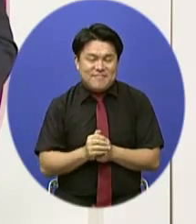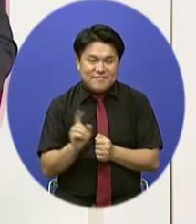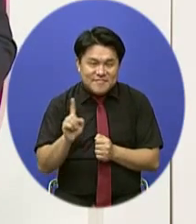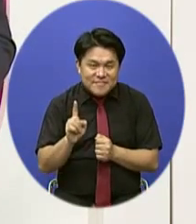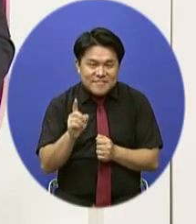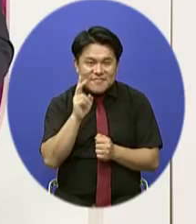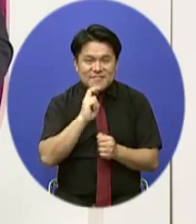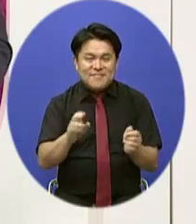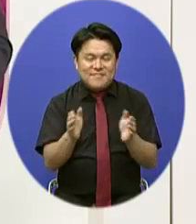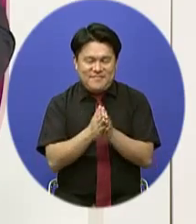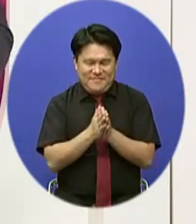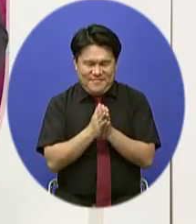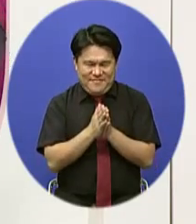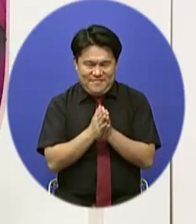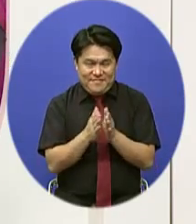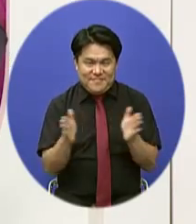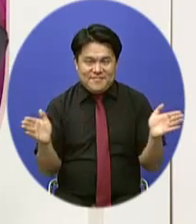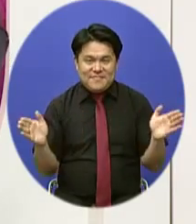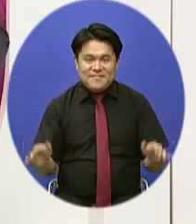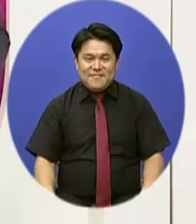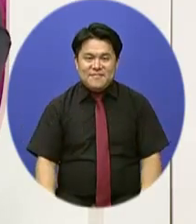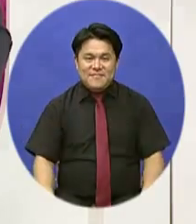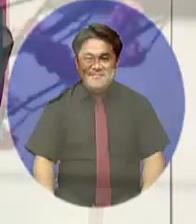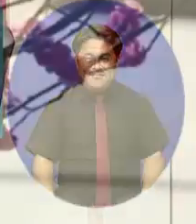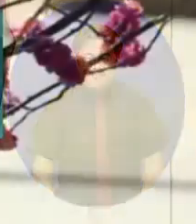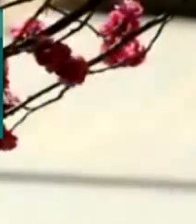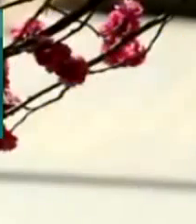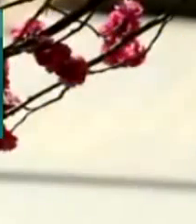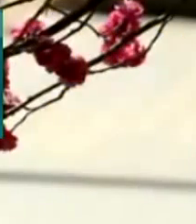거리 음악 주세요.